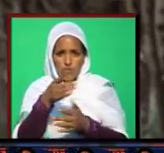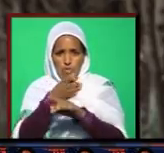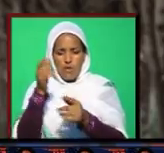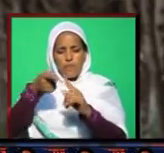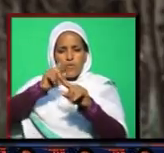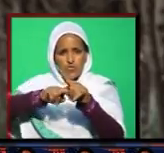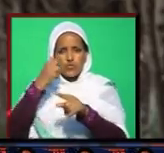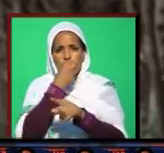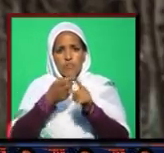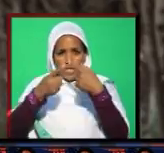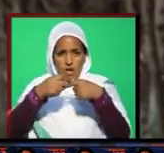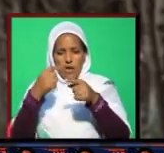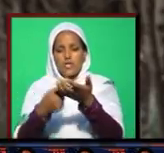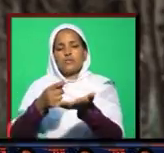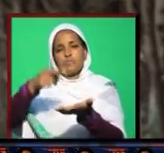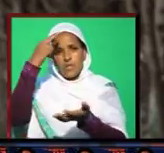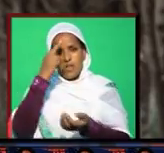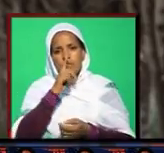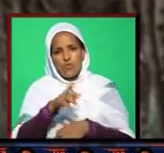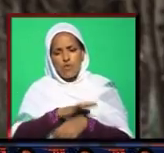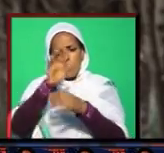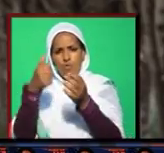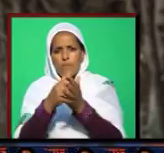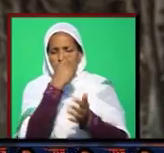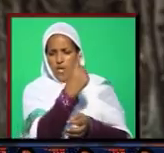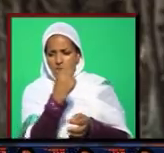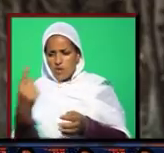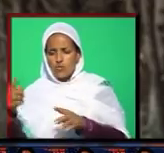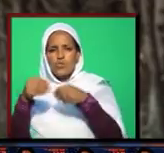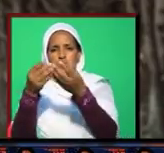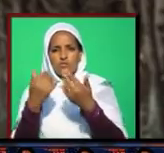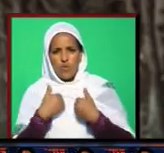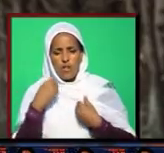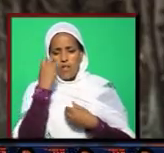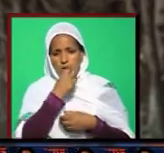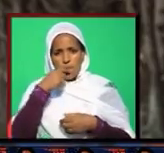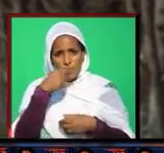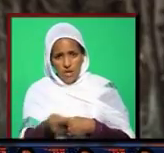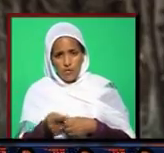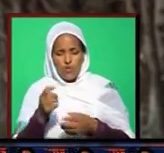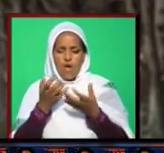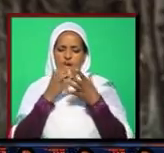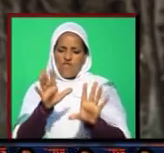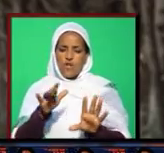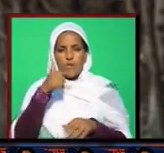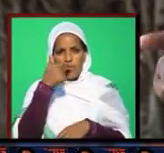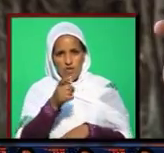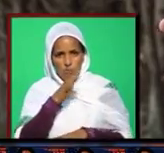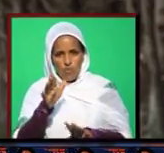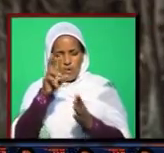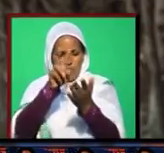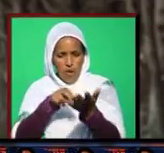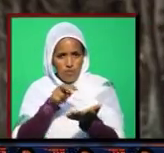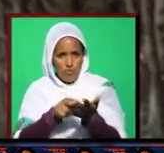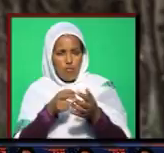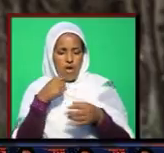በኋላ መልሶ ወደ ልሳን የመጣው ከዚህ የተነሳ ነው። ለሁሉም ለእያንዳንዱ የተሰጠው አለ። በልሳን የሚናገረውን አንፈልግህም